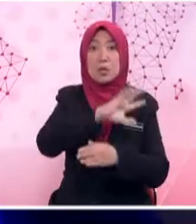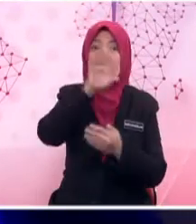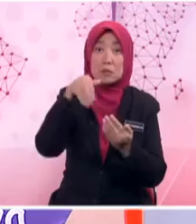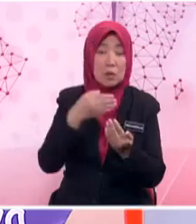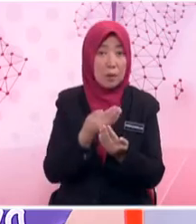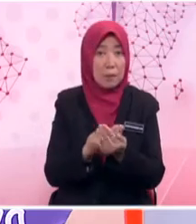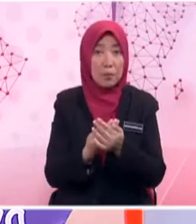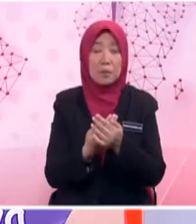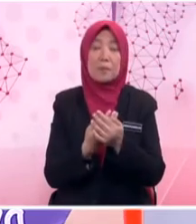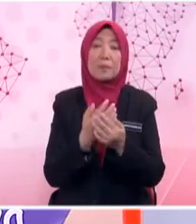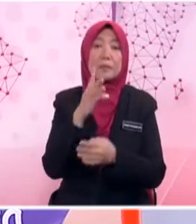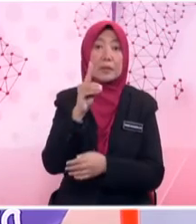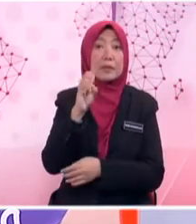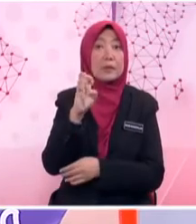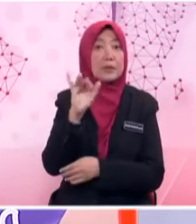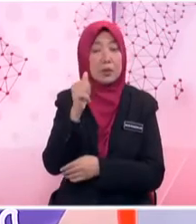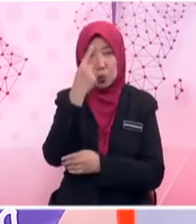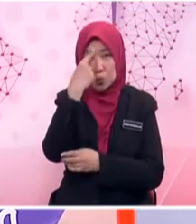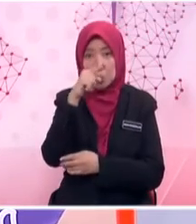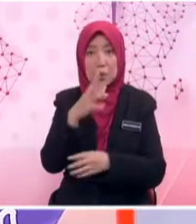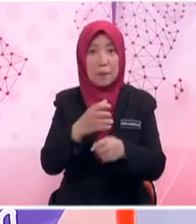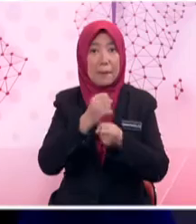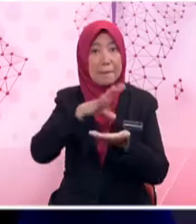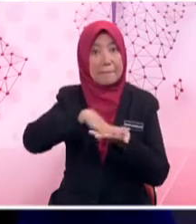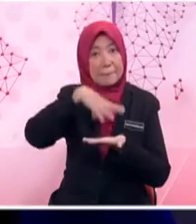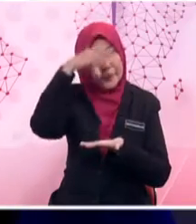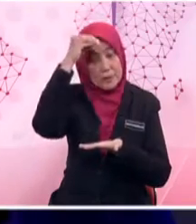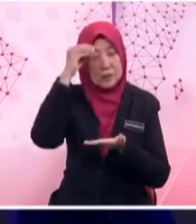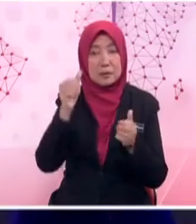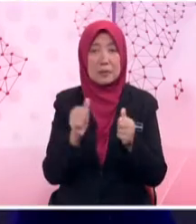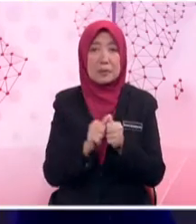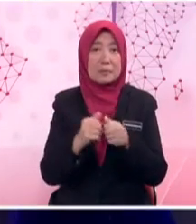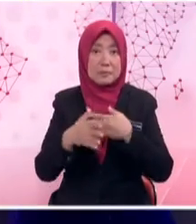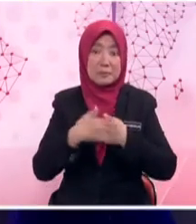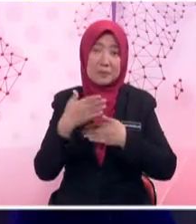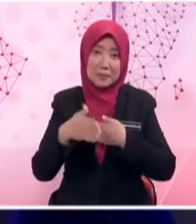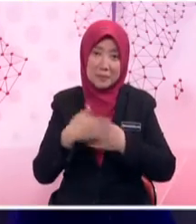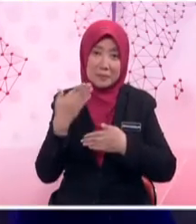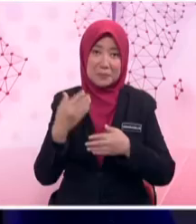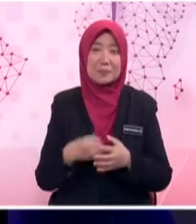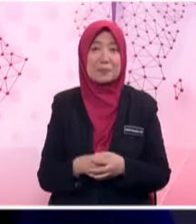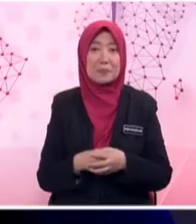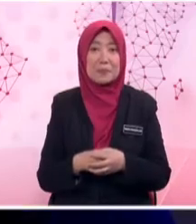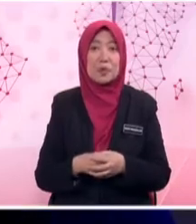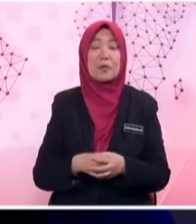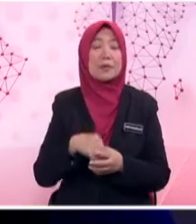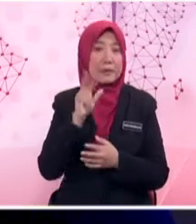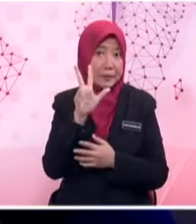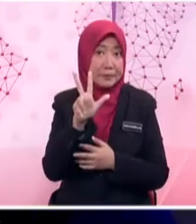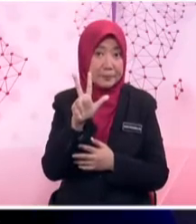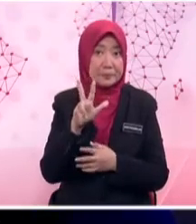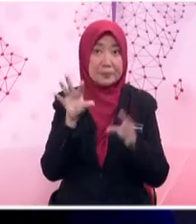supaya murid-murid ini dapat belajar dengan mudah. Ya? Okay. Okay, kita teruskan yang ketiga. Okey, saya baca